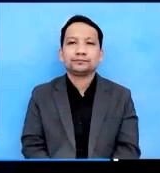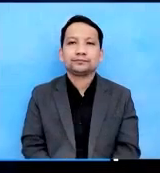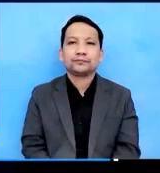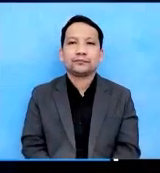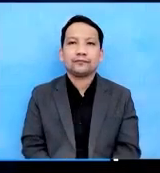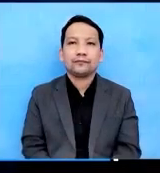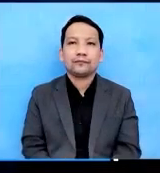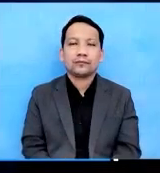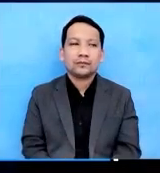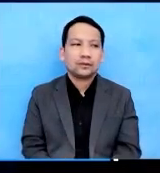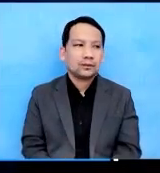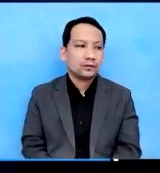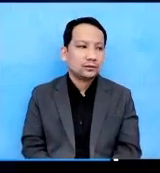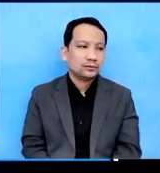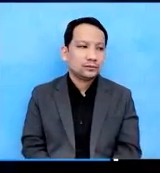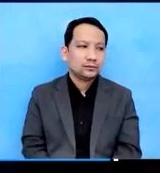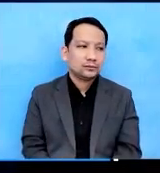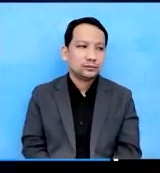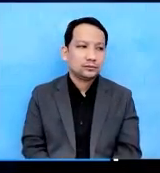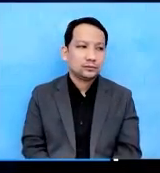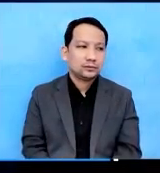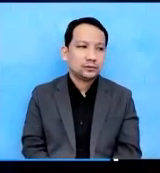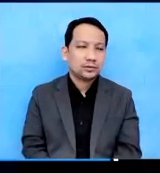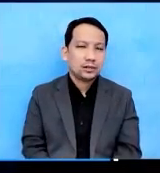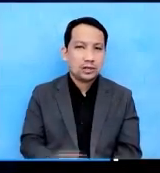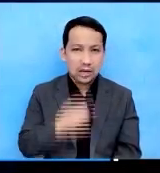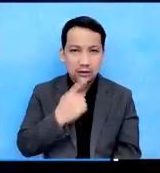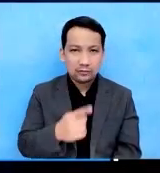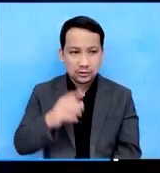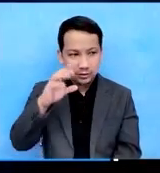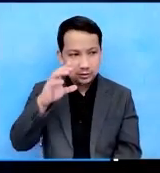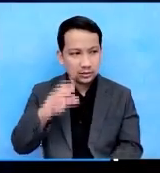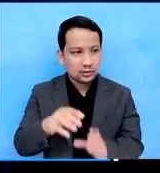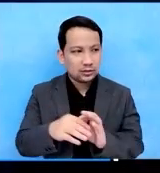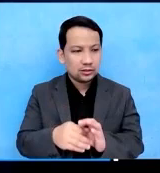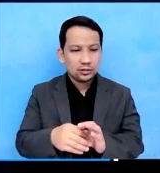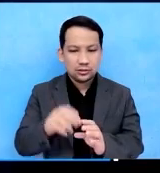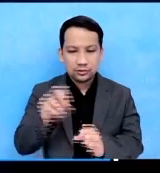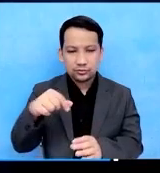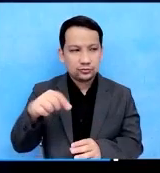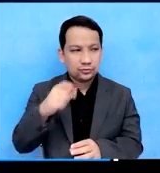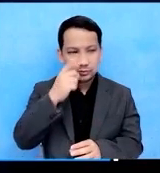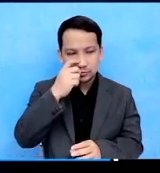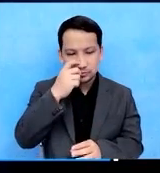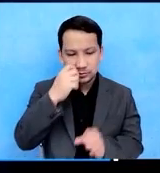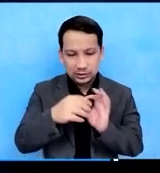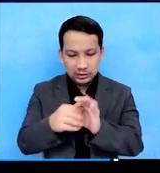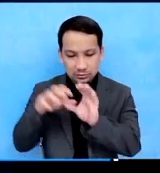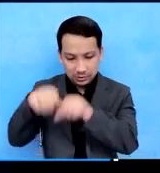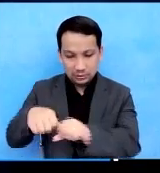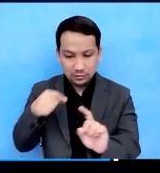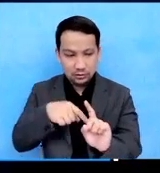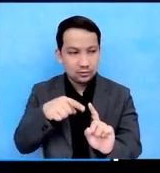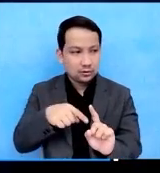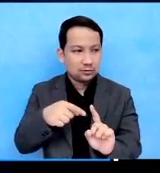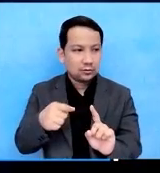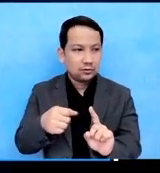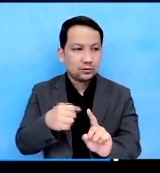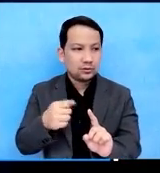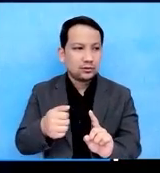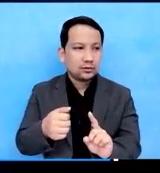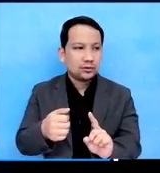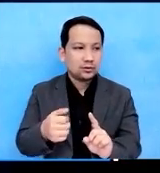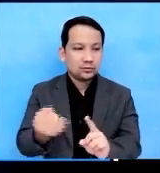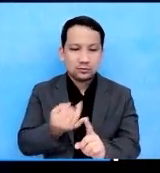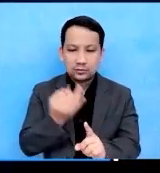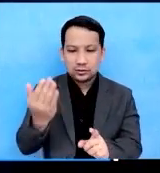Arestado ang isang lalaking nagtutulak ng ilegal na droga sa kanilang barangay sa Quezon City. Ang suspect na pag-alamang ilang beses nang nakulong